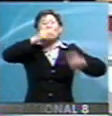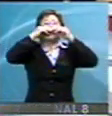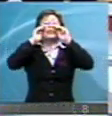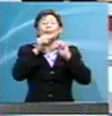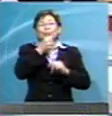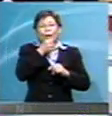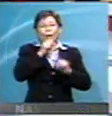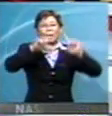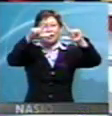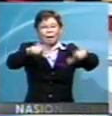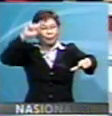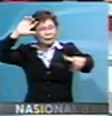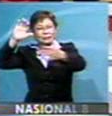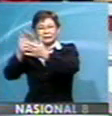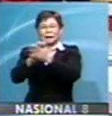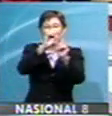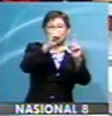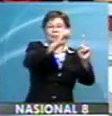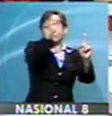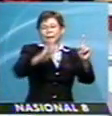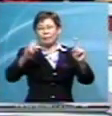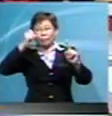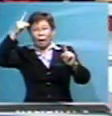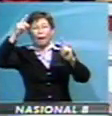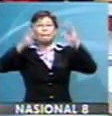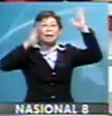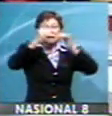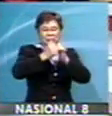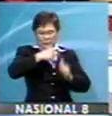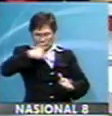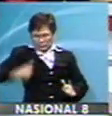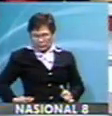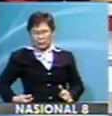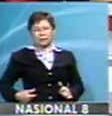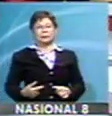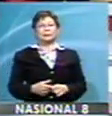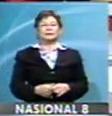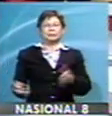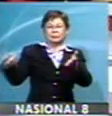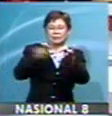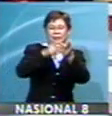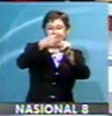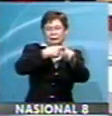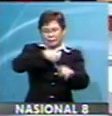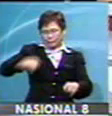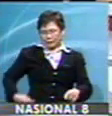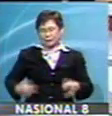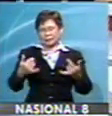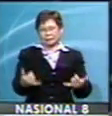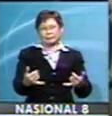Yassin meletakkan kepercayaan penuh terhadap persefahaman Malaysia China Sinar Suria Zaini melaporkan dari